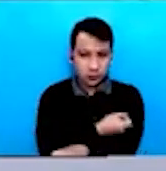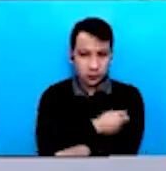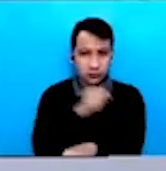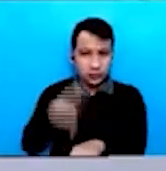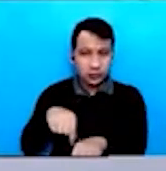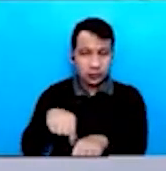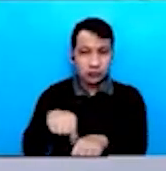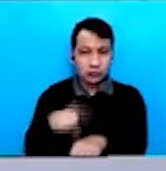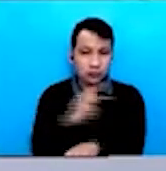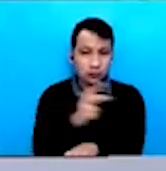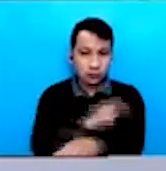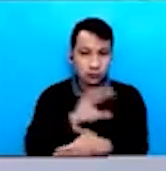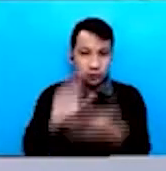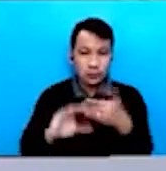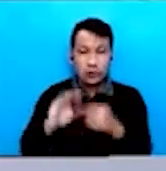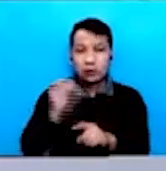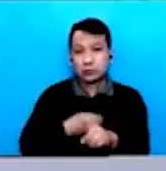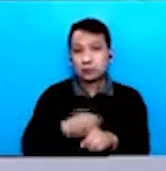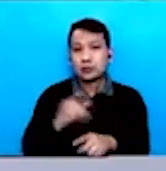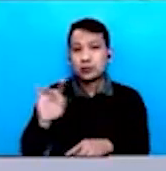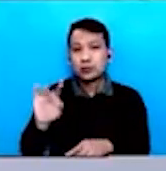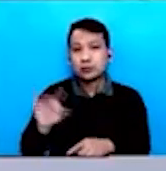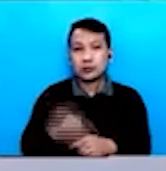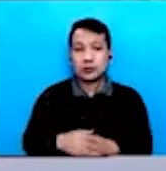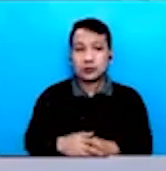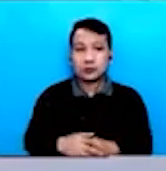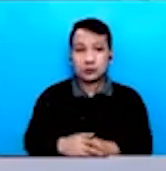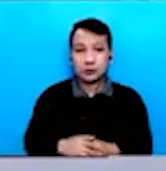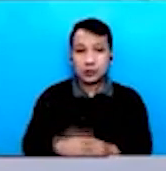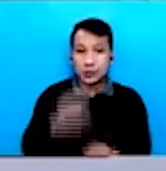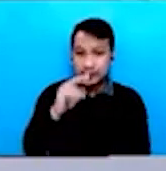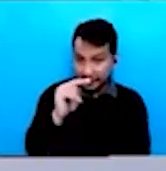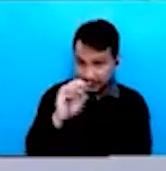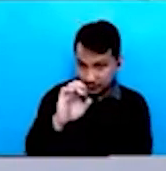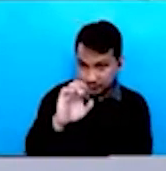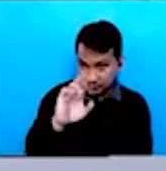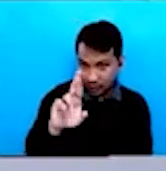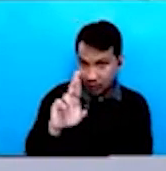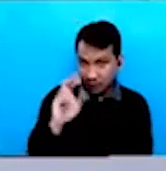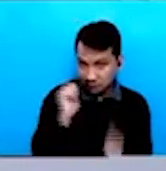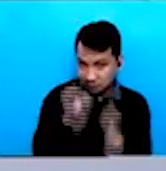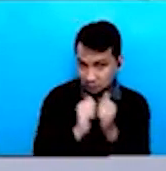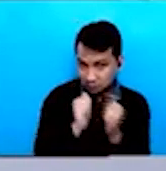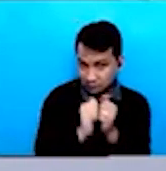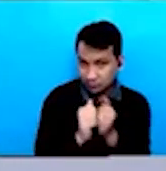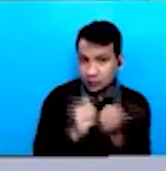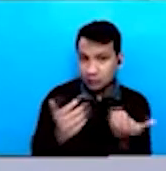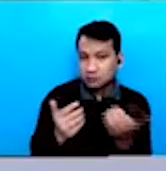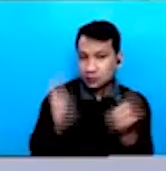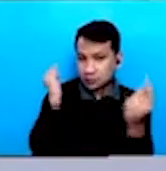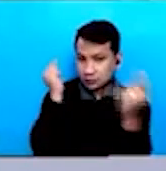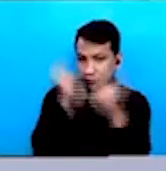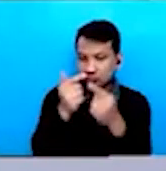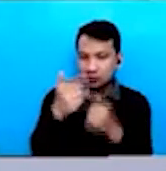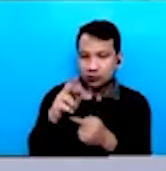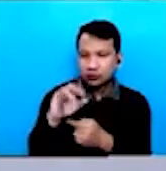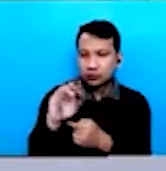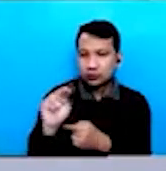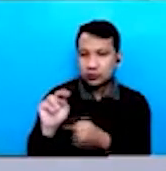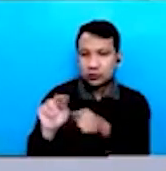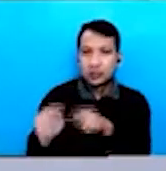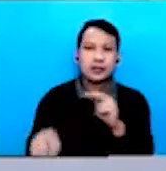of October 18. Ulitin ko po, Metro Manila pa lang yan. Ibig sabihin, na-achieve na ang herd immunity sa